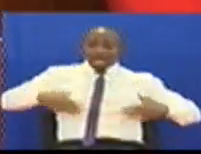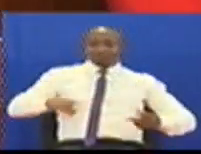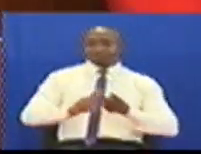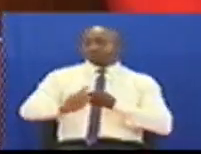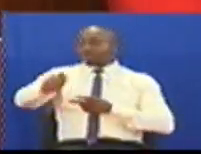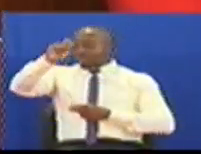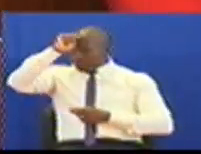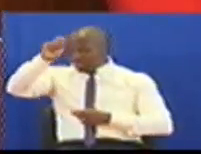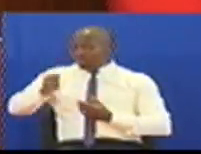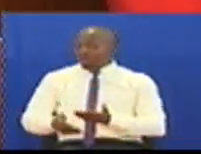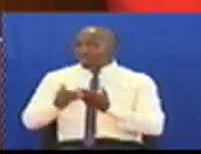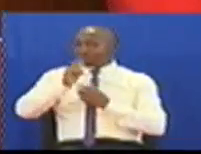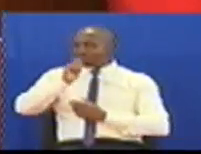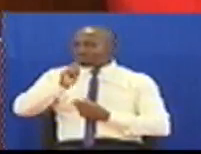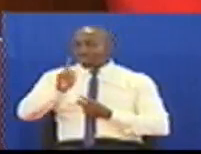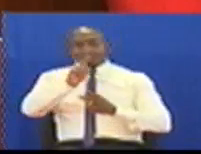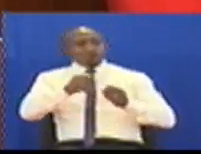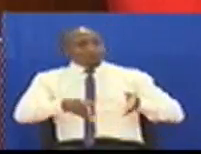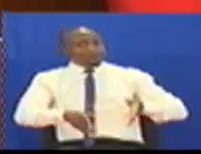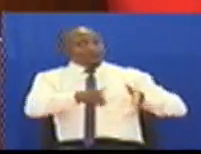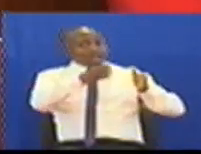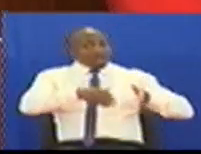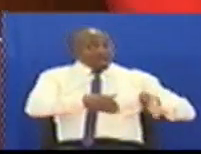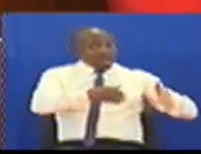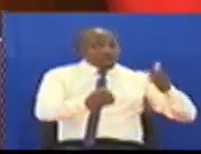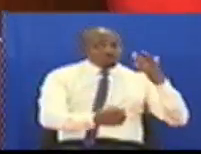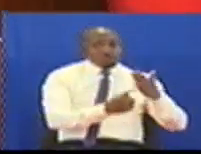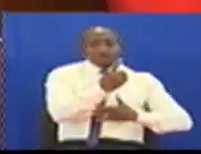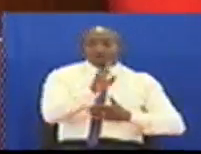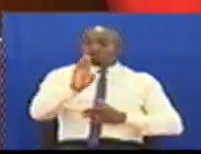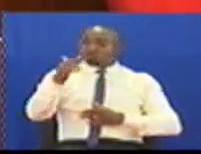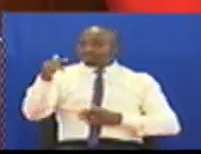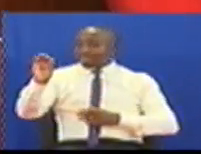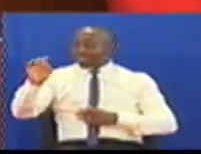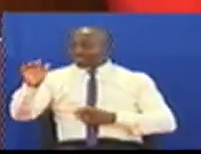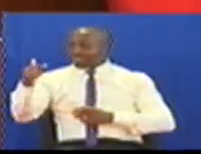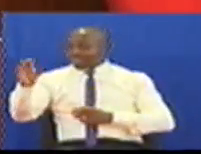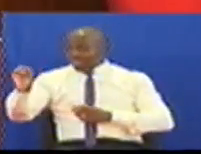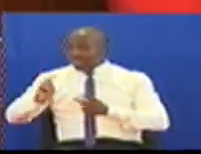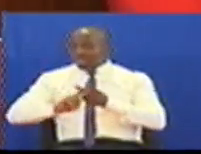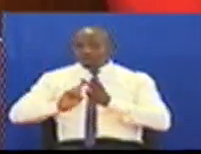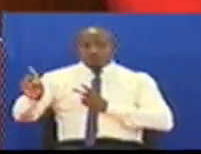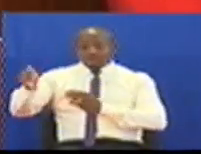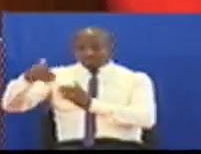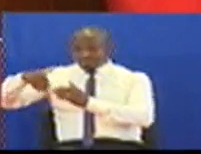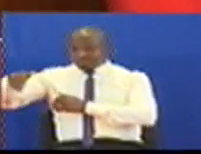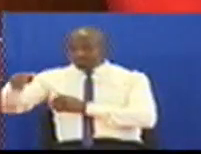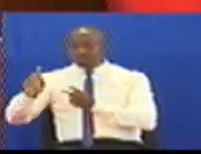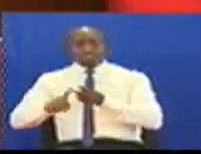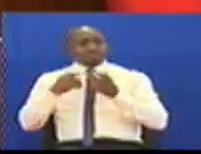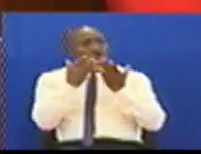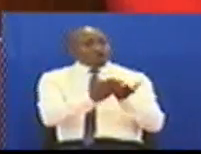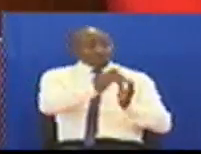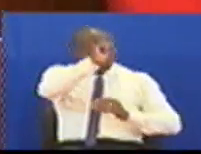Spika, tunayo barabara ya Tarura, barabara ya kutoka Utete kwenda Ngarambe. Ni muombe Mheshimiwa Waziri